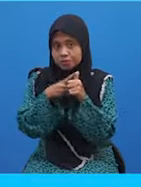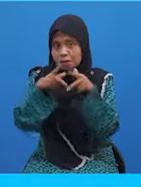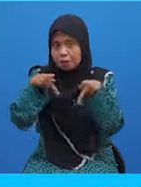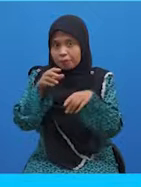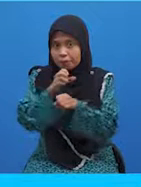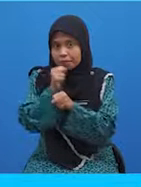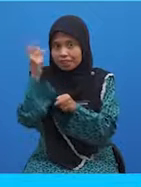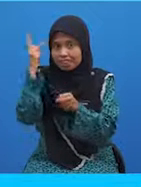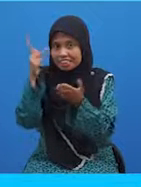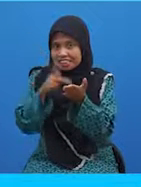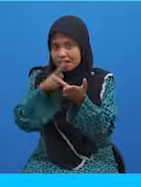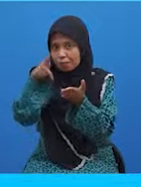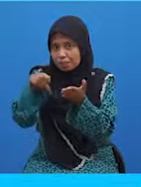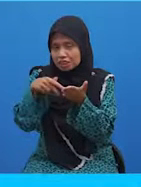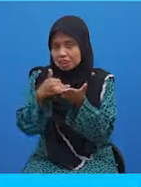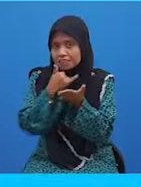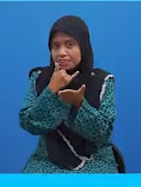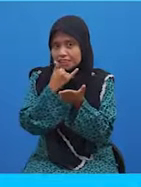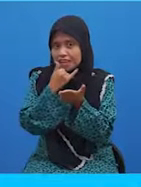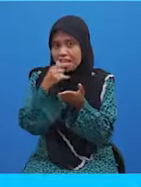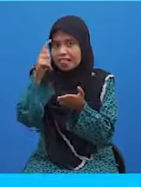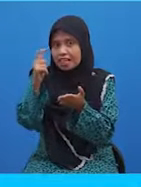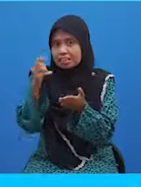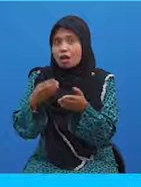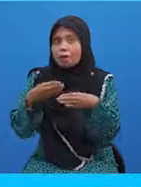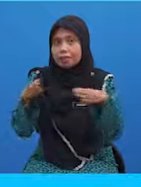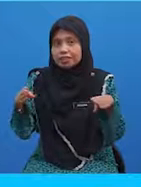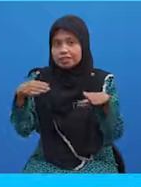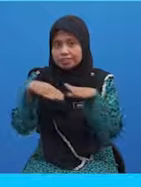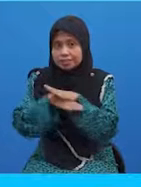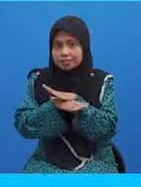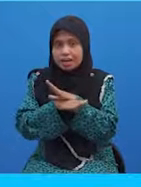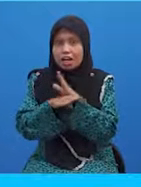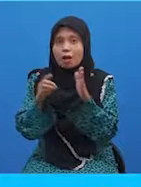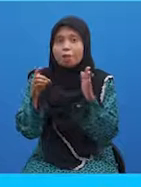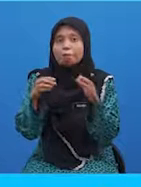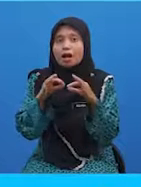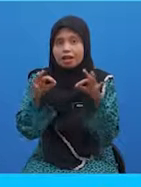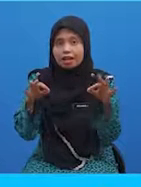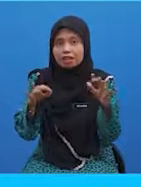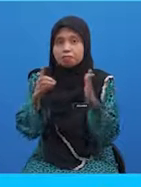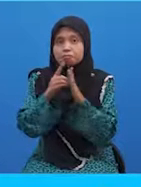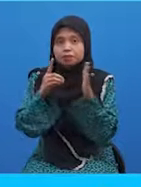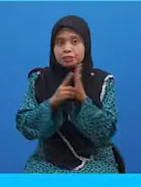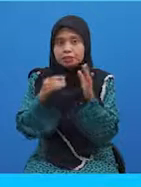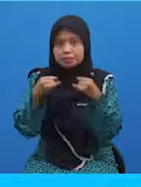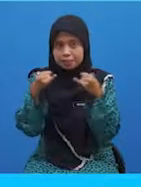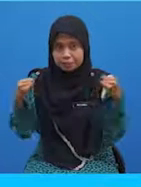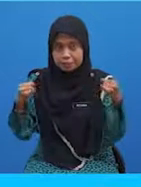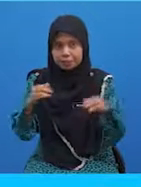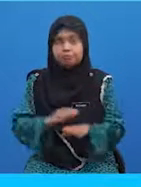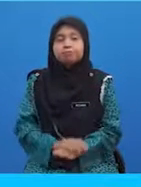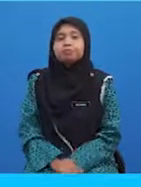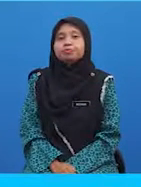dapat mengenal pasti kesalahan tata bahasa dalam ayat berdasarkan jenis-jenisnya.